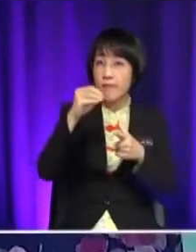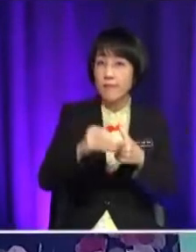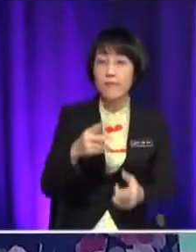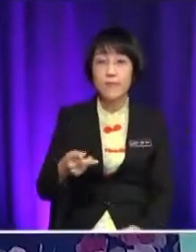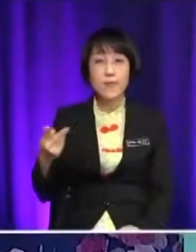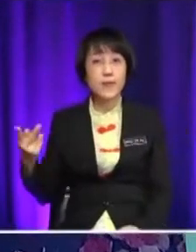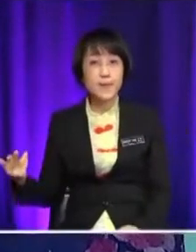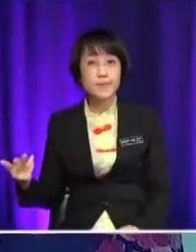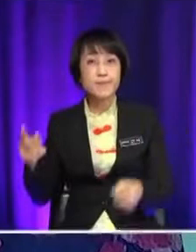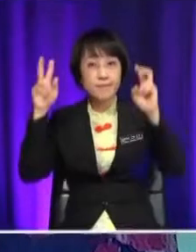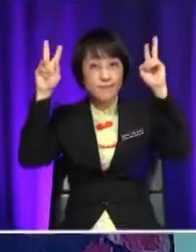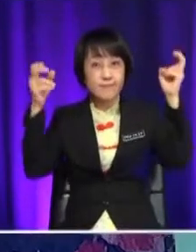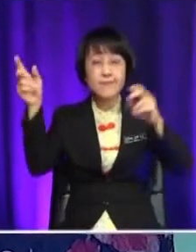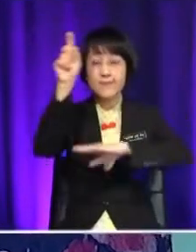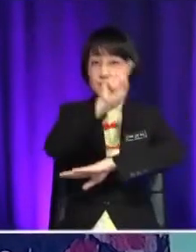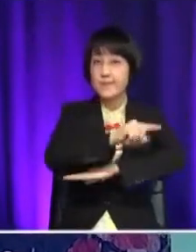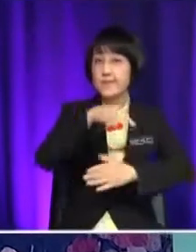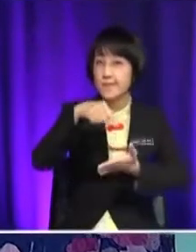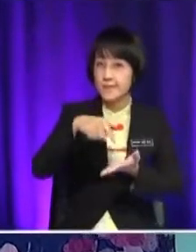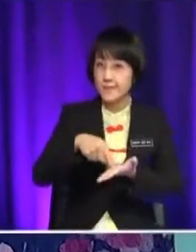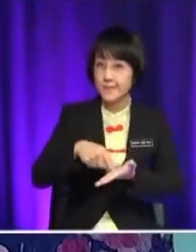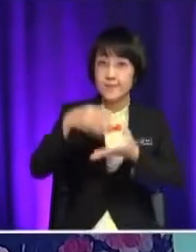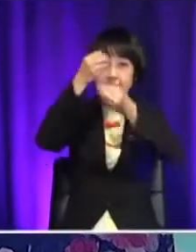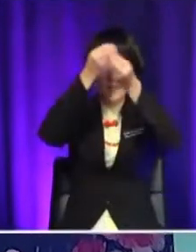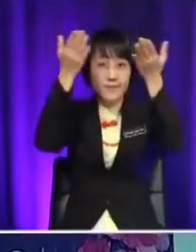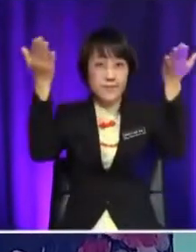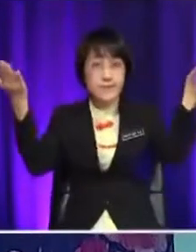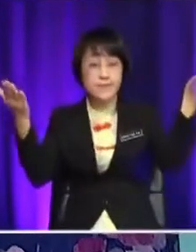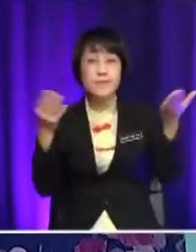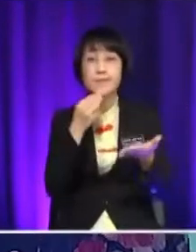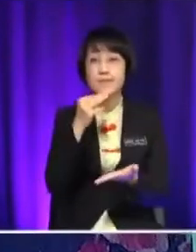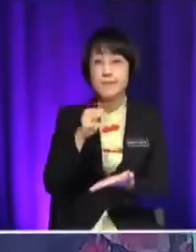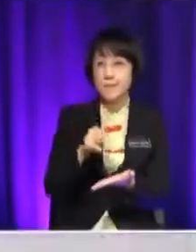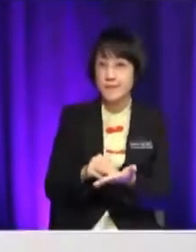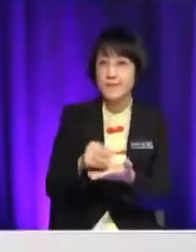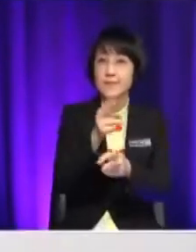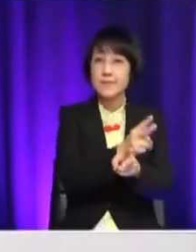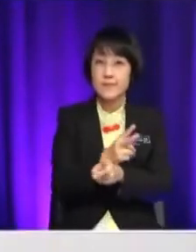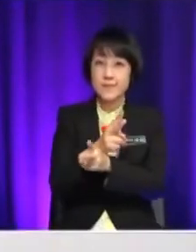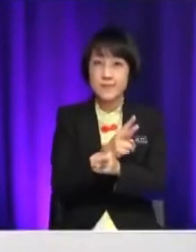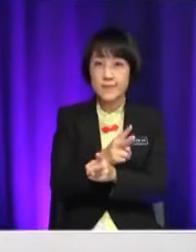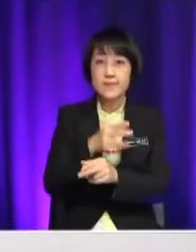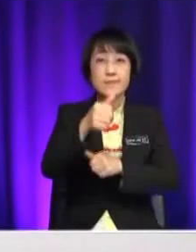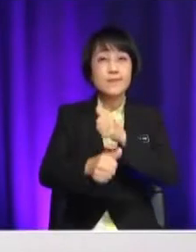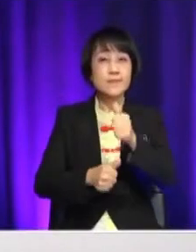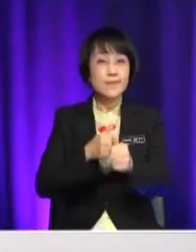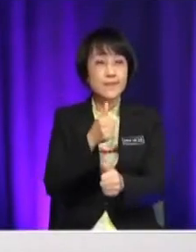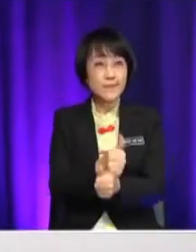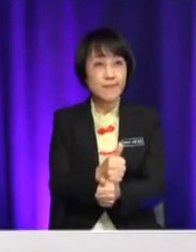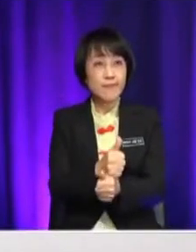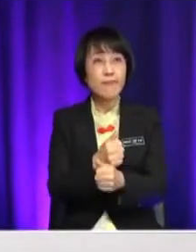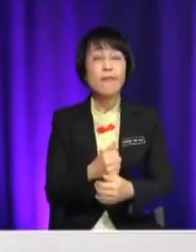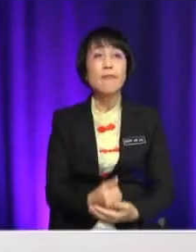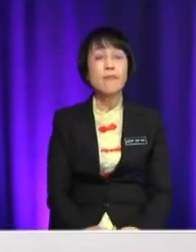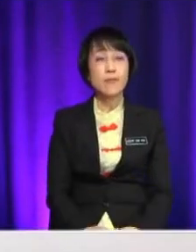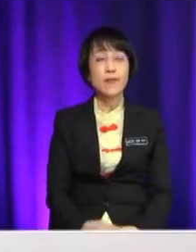pada hari ini saya dah sebut dah tadi tu, iaitu Sebarkan Mesej Lestari Alam. Baik,